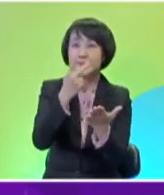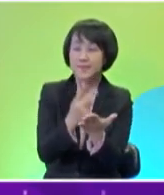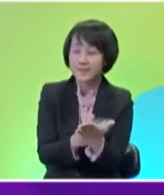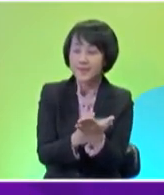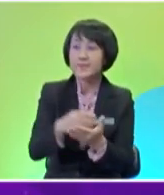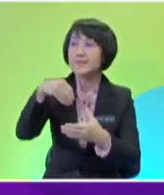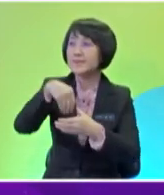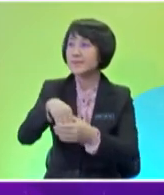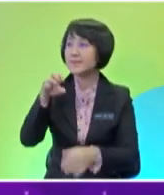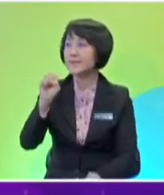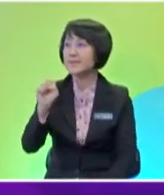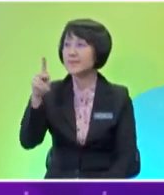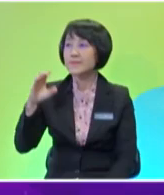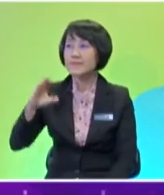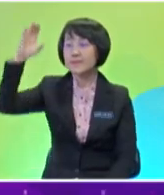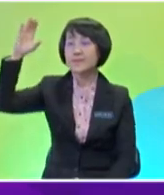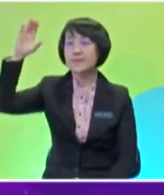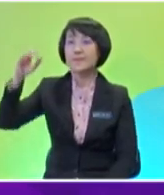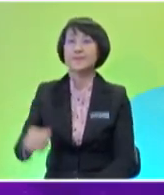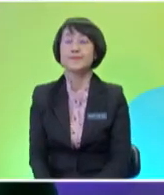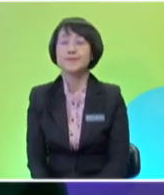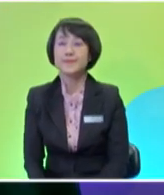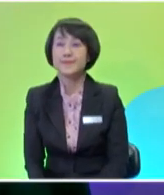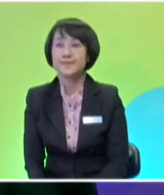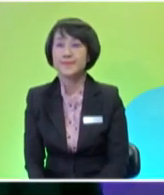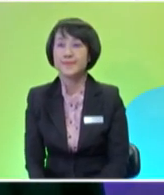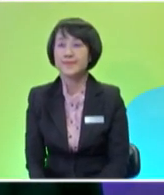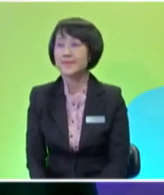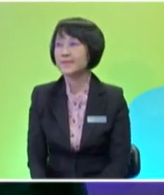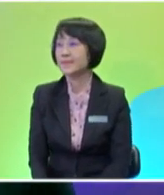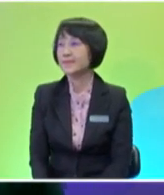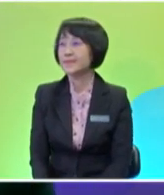Jadi udah habis teliti mari kita mulai